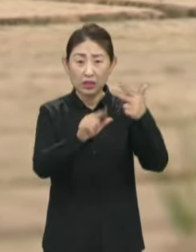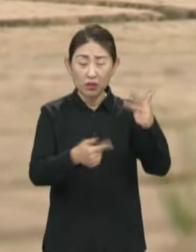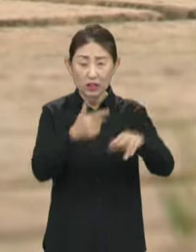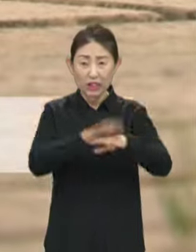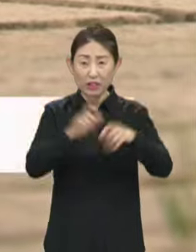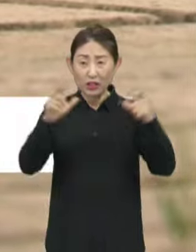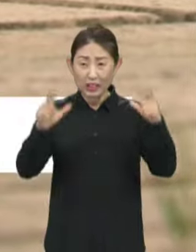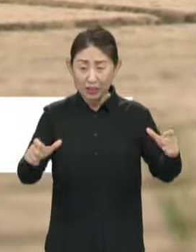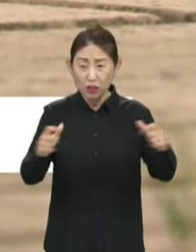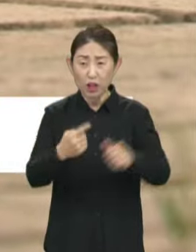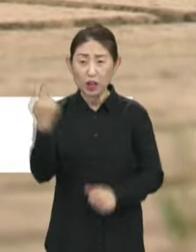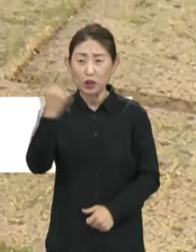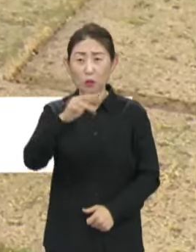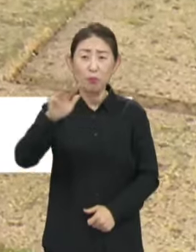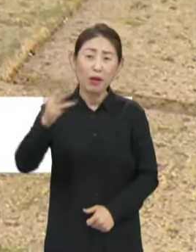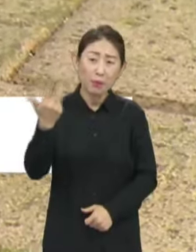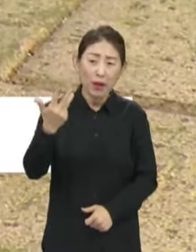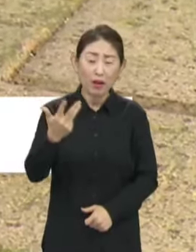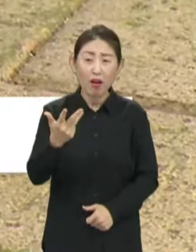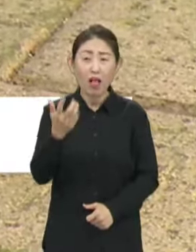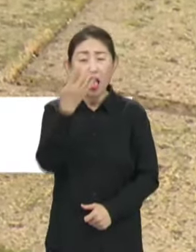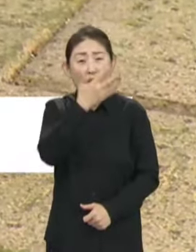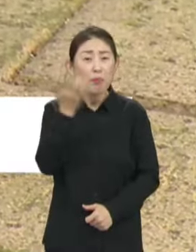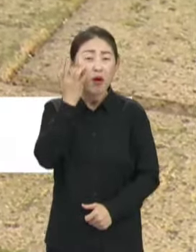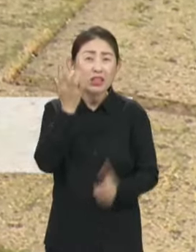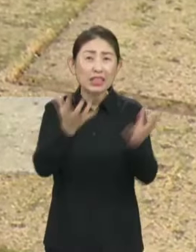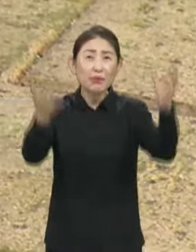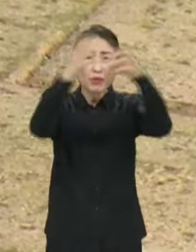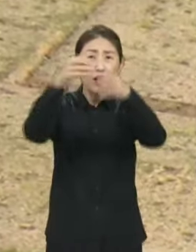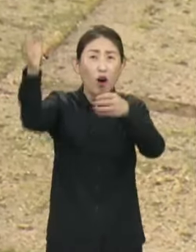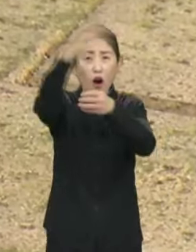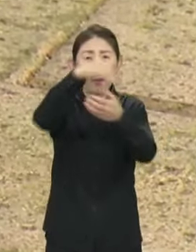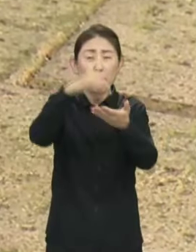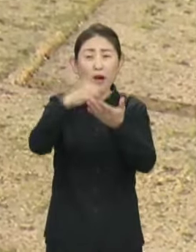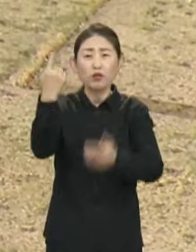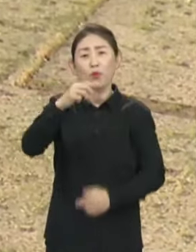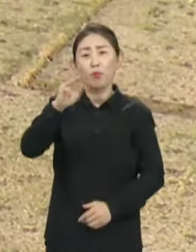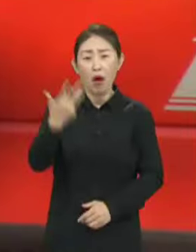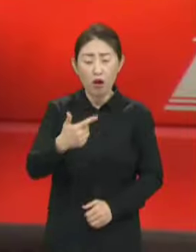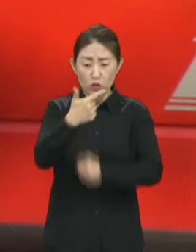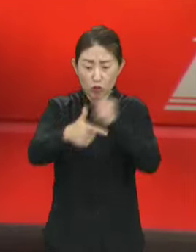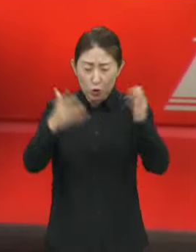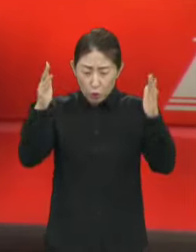대전에서만 1,800여 건의 벌집 제거가 이루어졌는데 최근 6년 중 최대치였습니다.